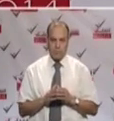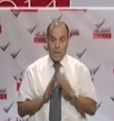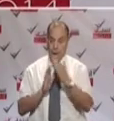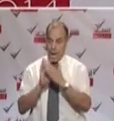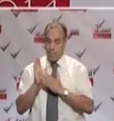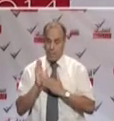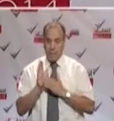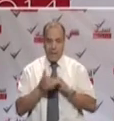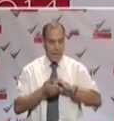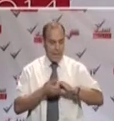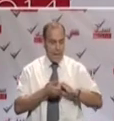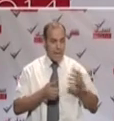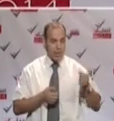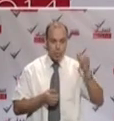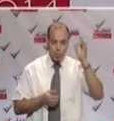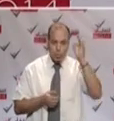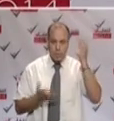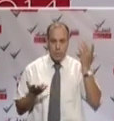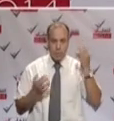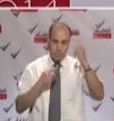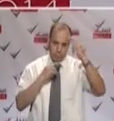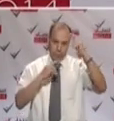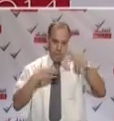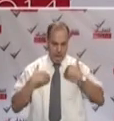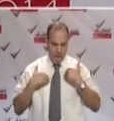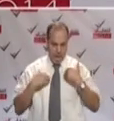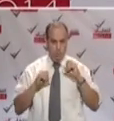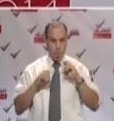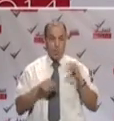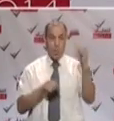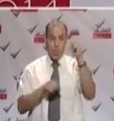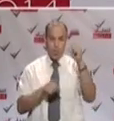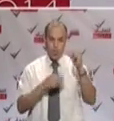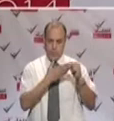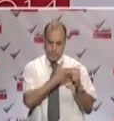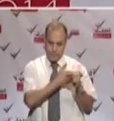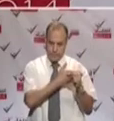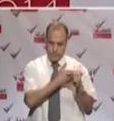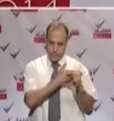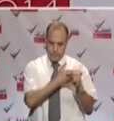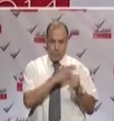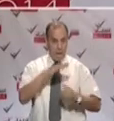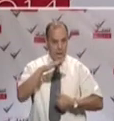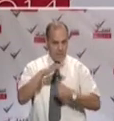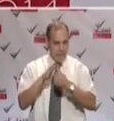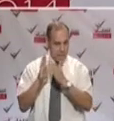قائمة الاتحاد من أجل تونس اللي نتشرف أنا الأستاذ الدكتور خالد ميلاد